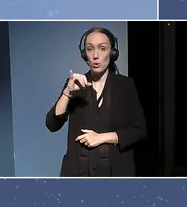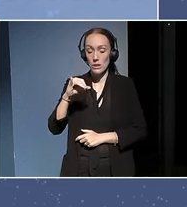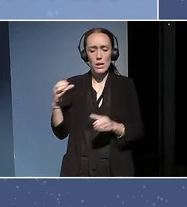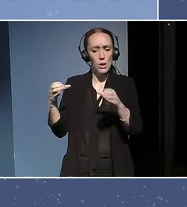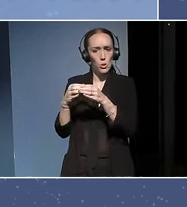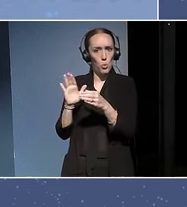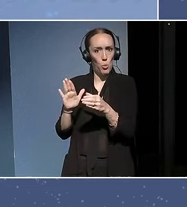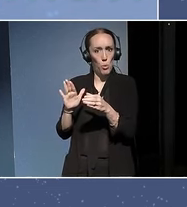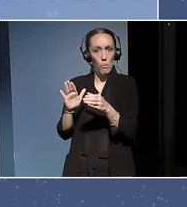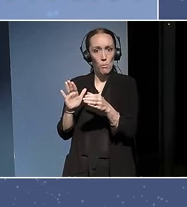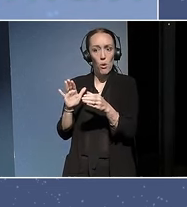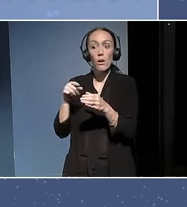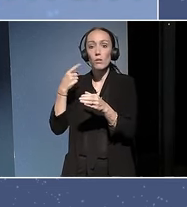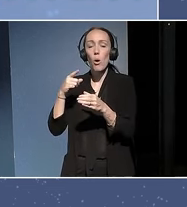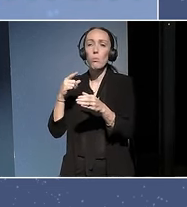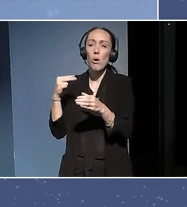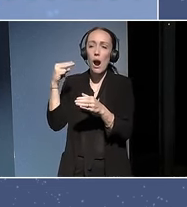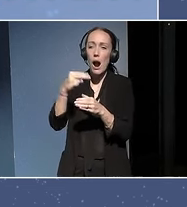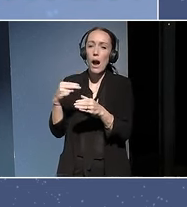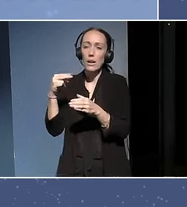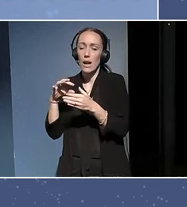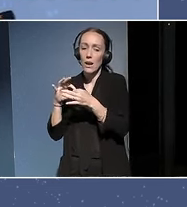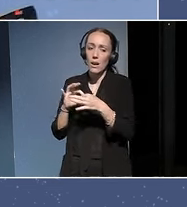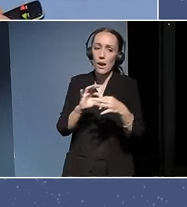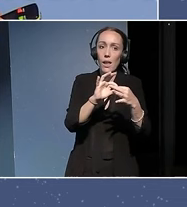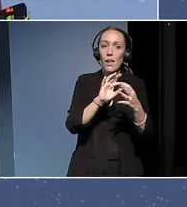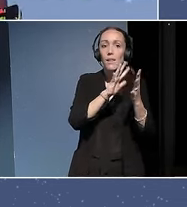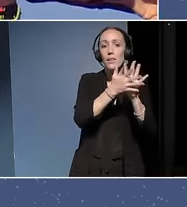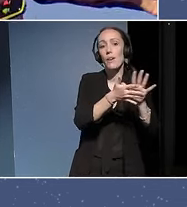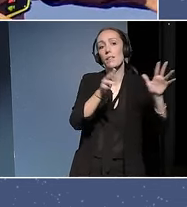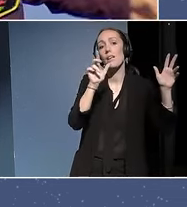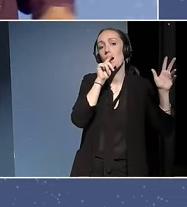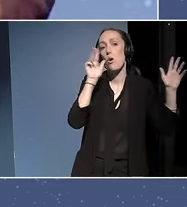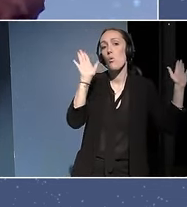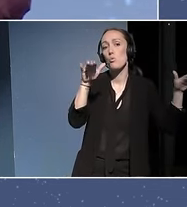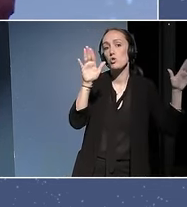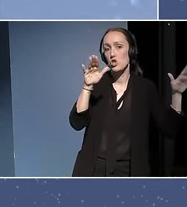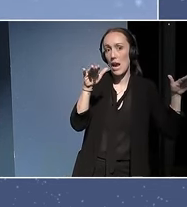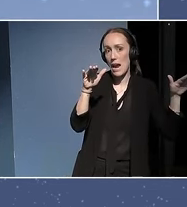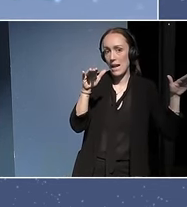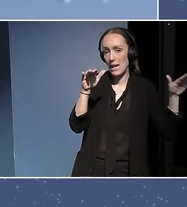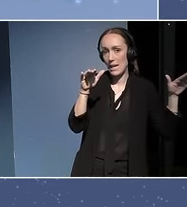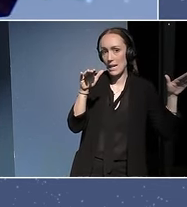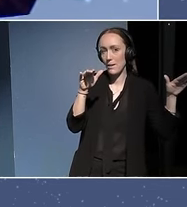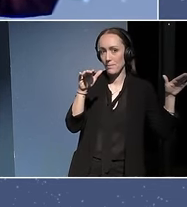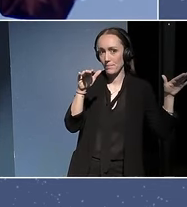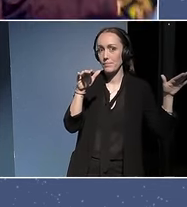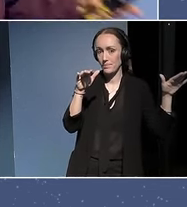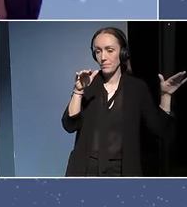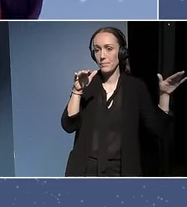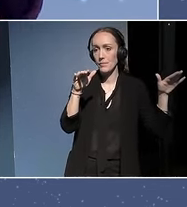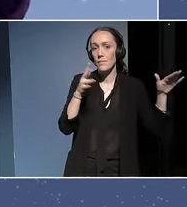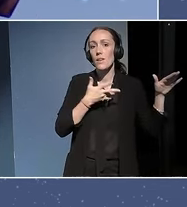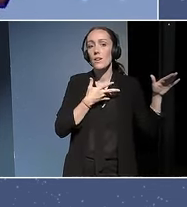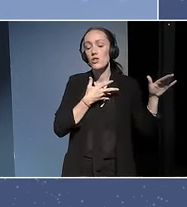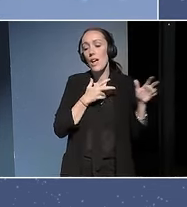origine agli uccelli non gli spinosauri che sono spariti tutti alla fine del Cretaceo ma in contemporanea c'erano altri